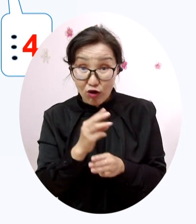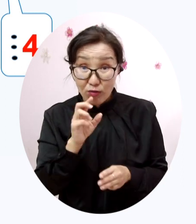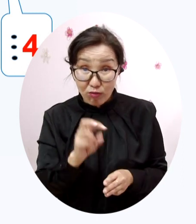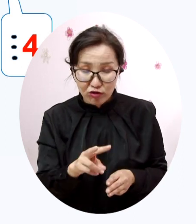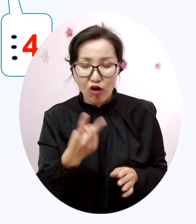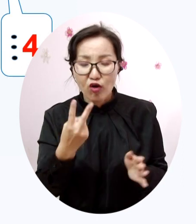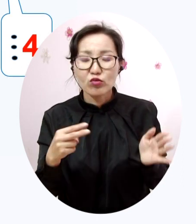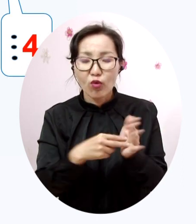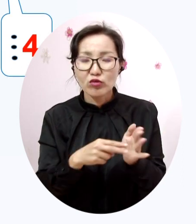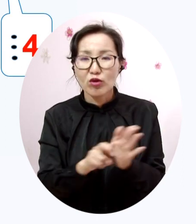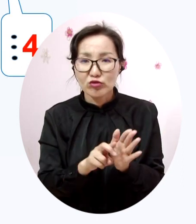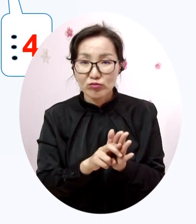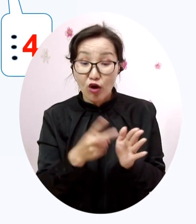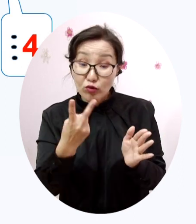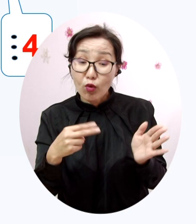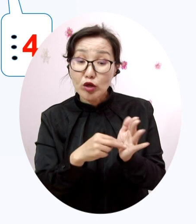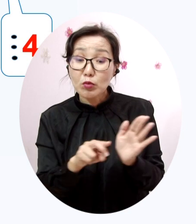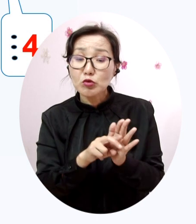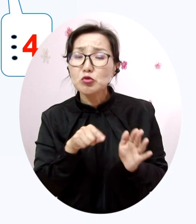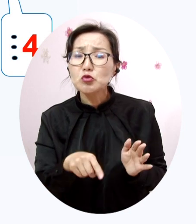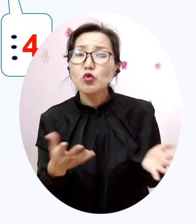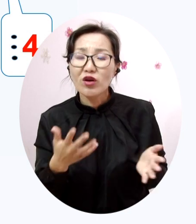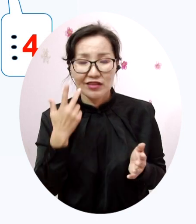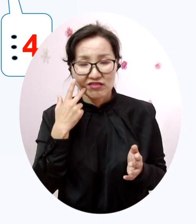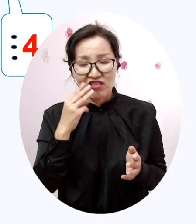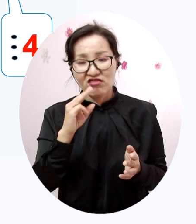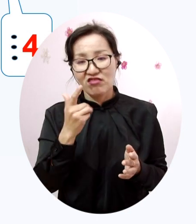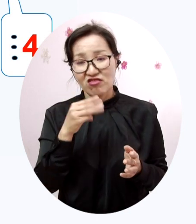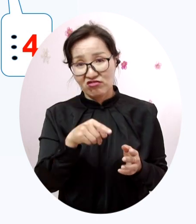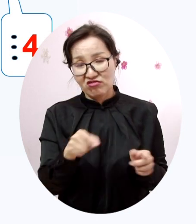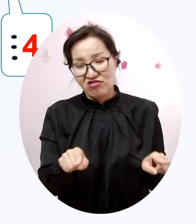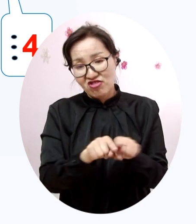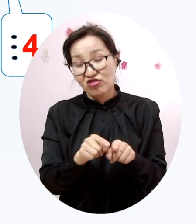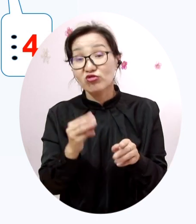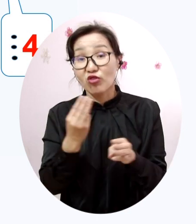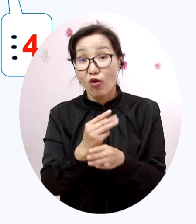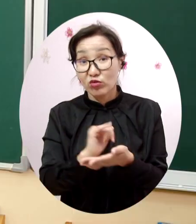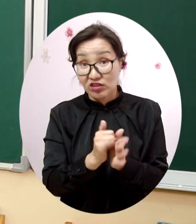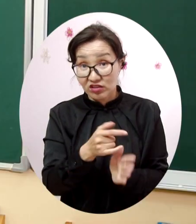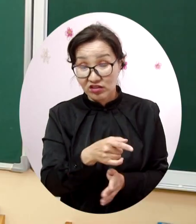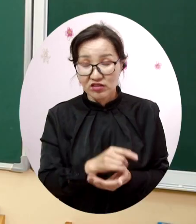байгаа тоо бүхэн тэгш байх нь ш. За тэгвэл 4 гэсэн тоог авъя. 4.